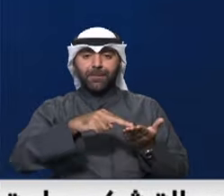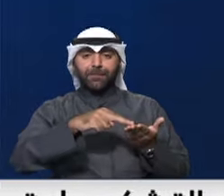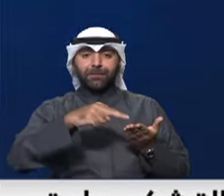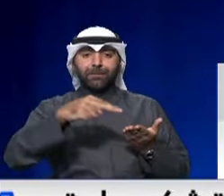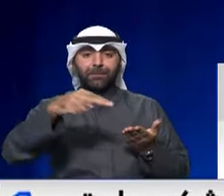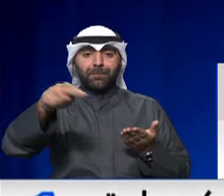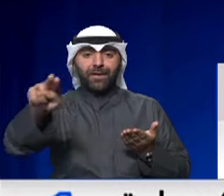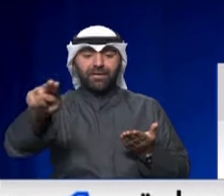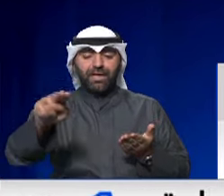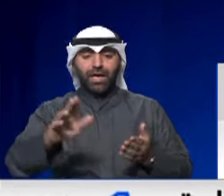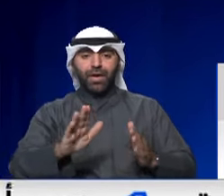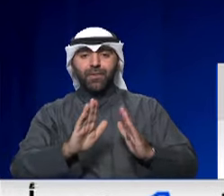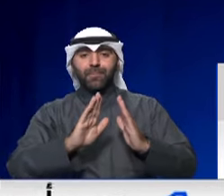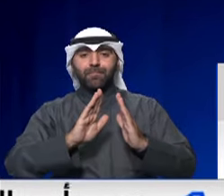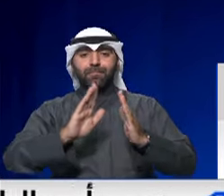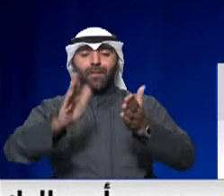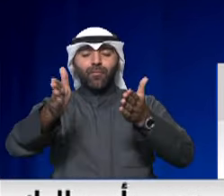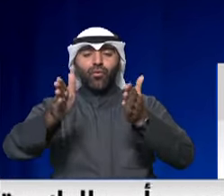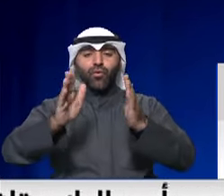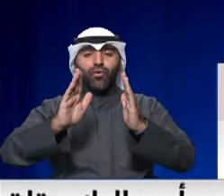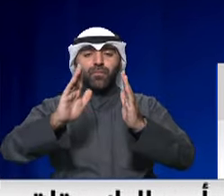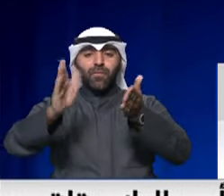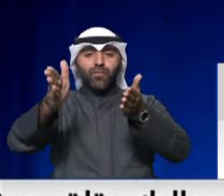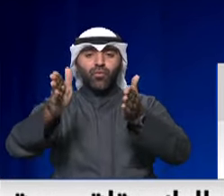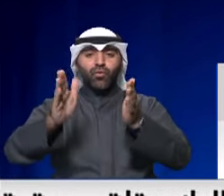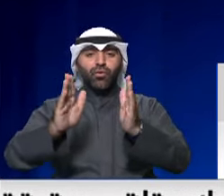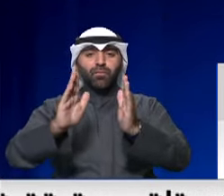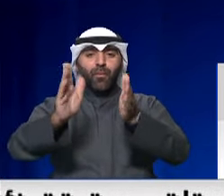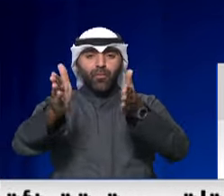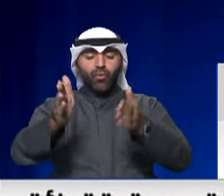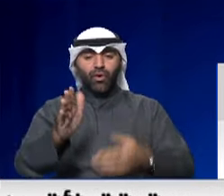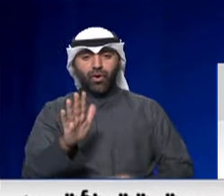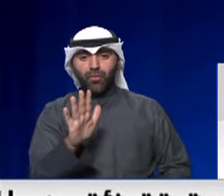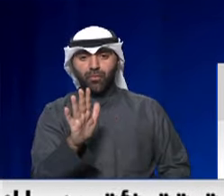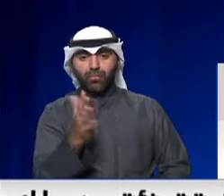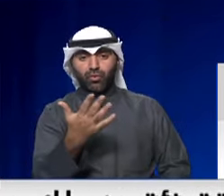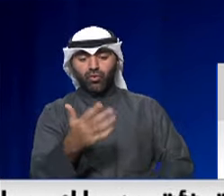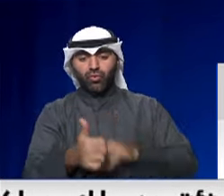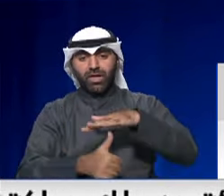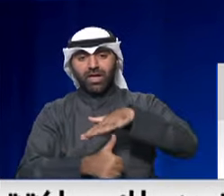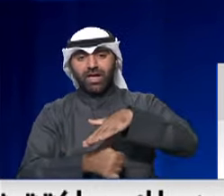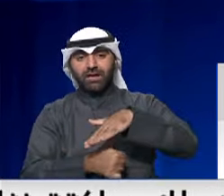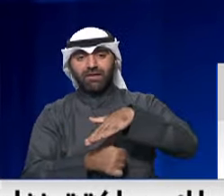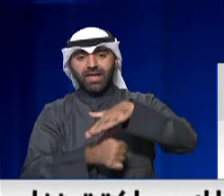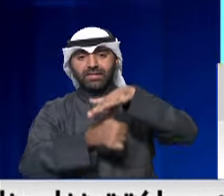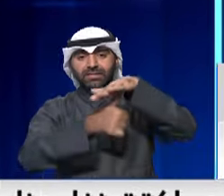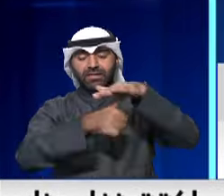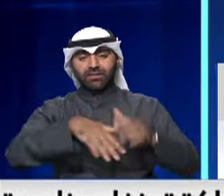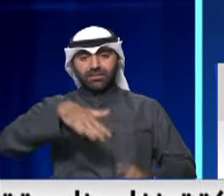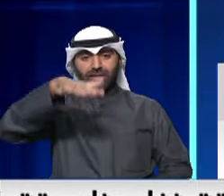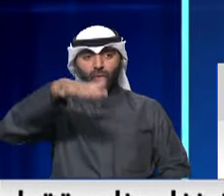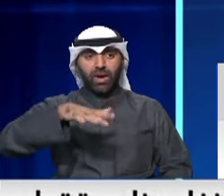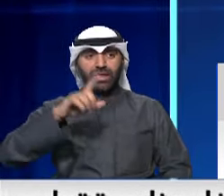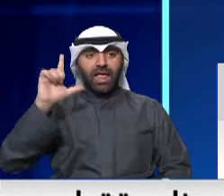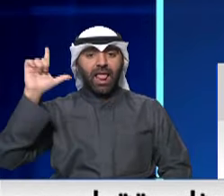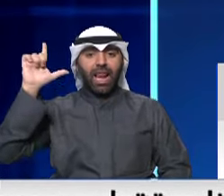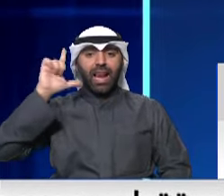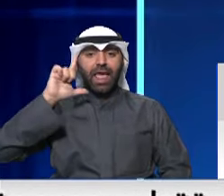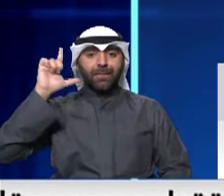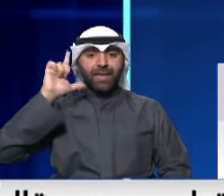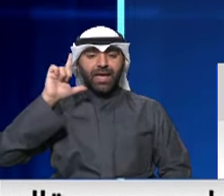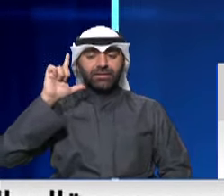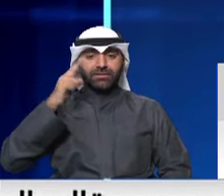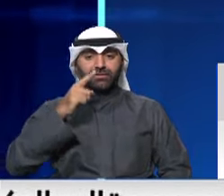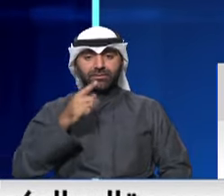الدكتور محمد يونس المنفي رئيس المجلس الرئاسي الليبي في دولة ليبيا الشقيقة. عبر فيها سموه حفظه الله